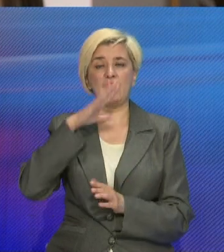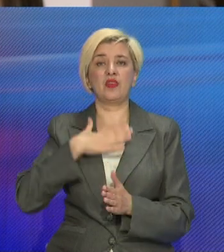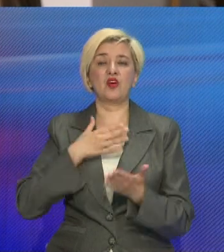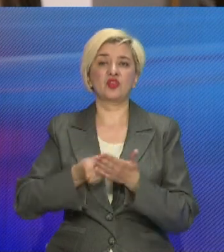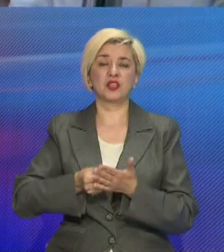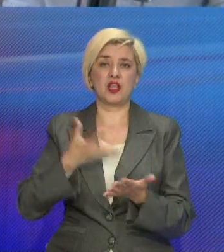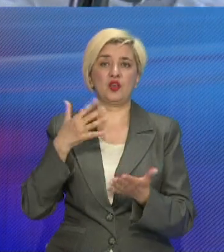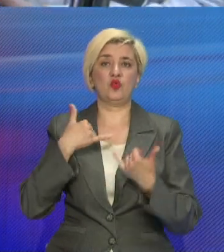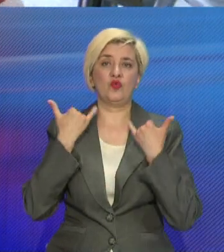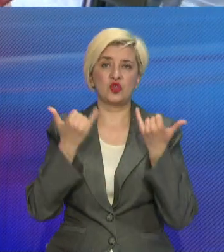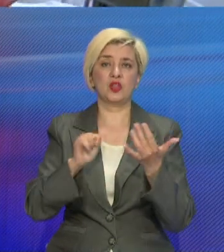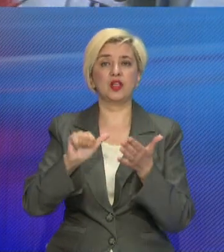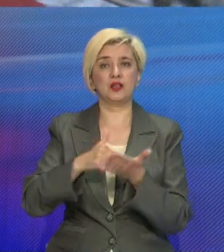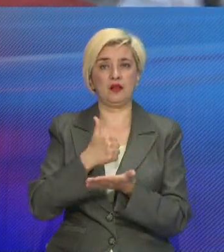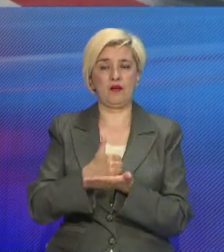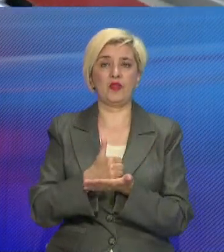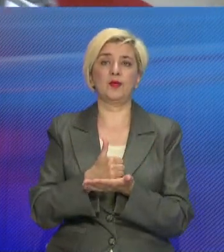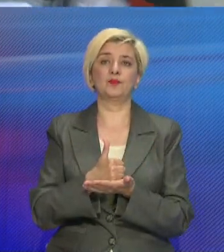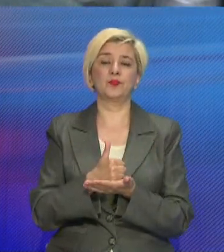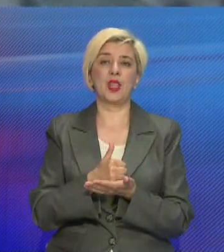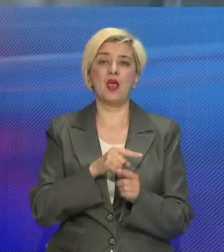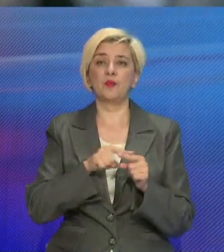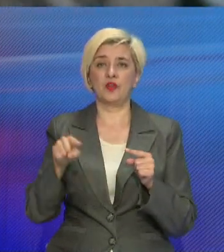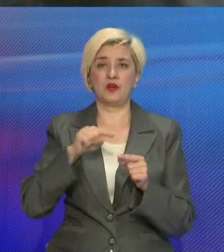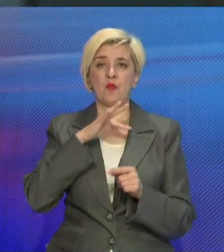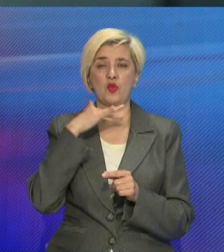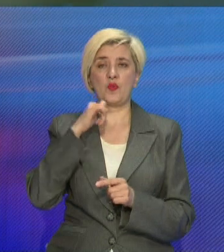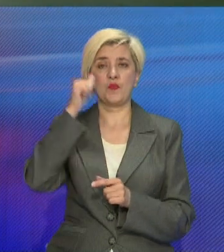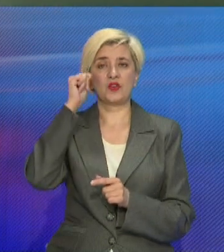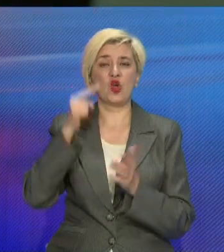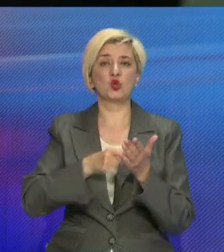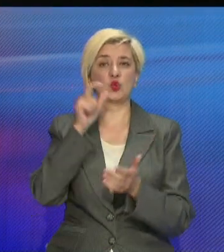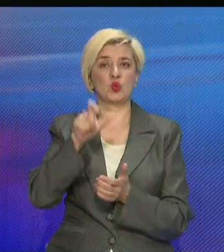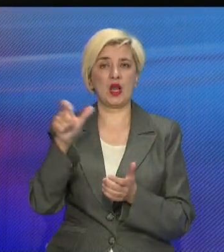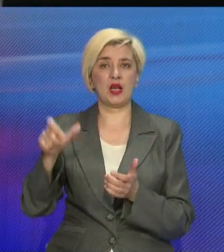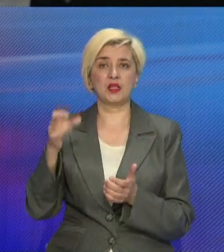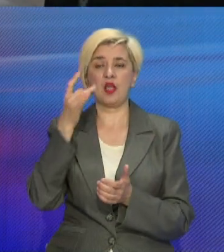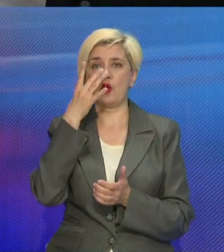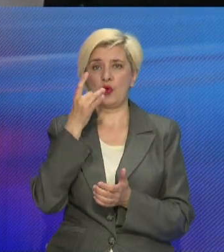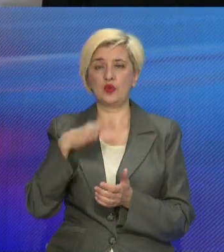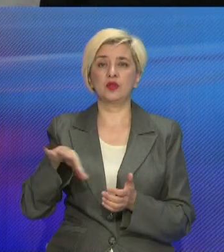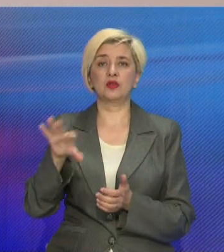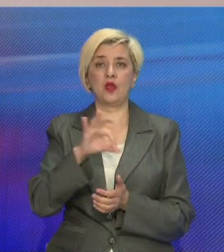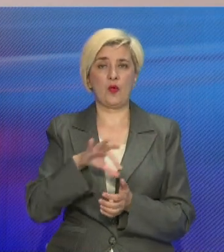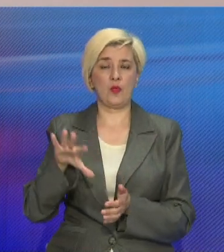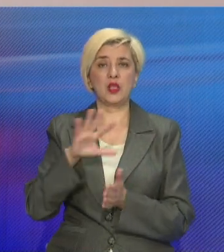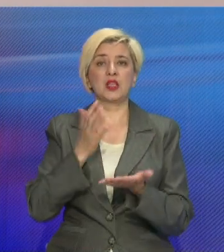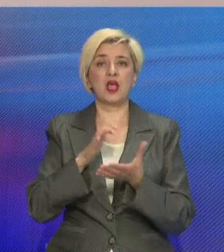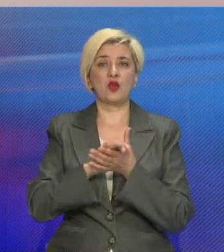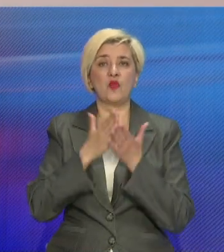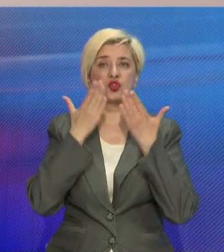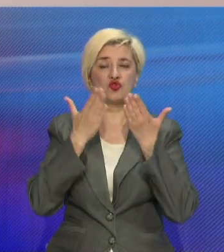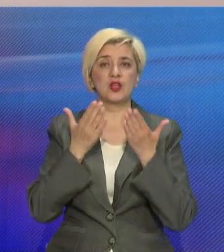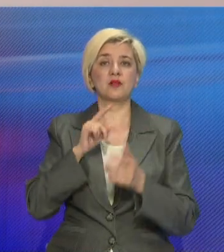Вот это самое главное. На протягу многих месяцев журналисты принимания, у тым лику районных газет, знакомили читачов с молодыми,